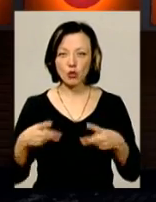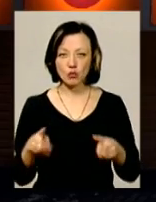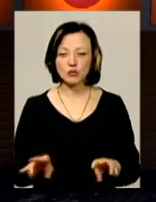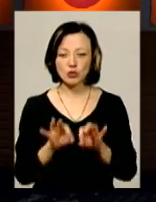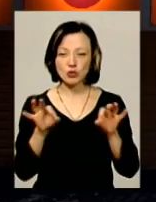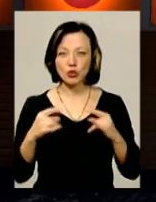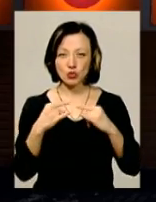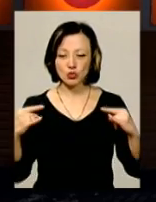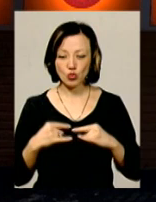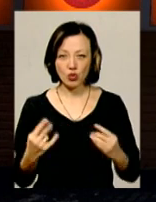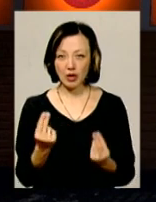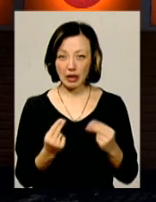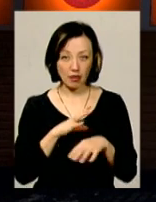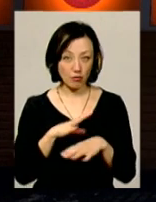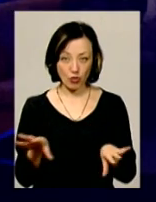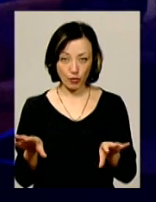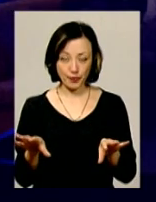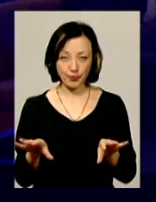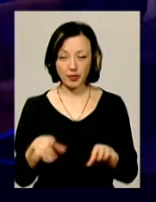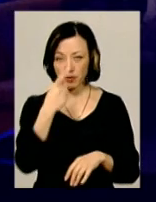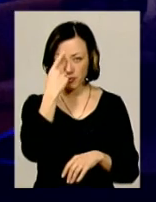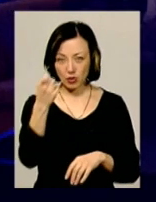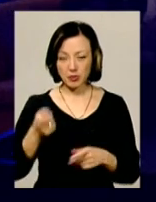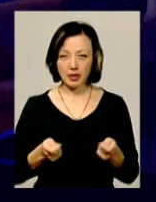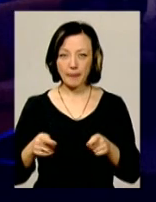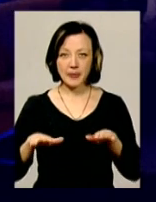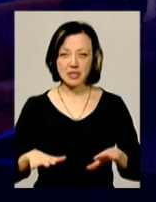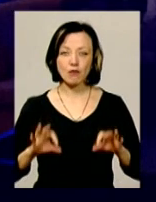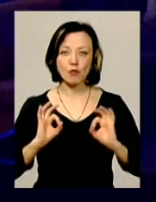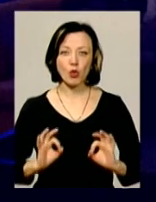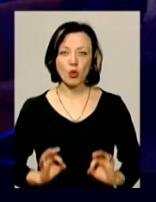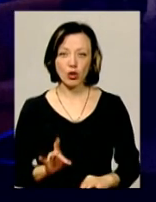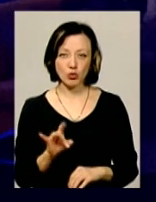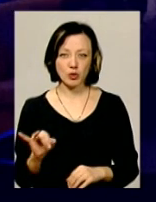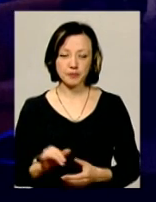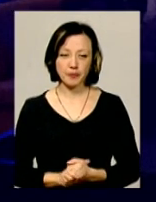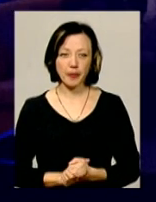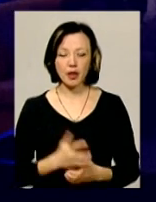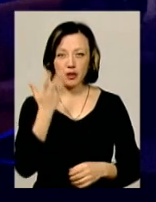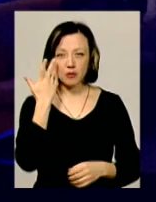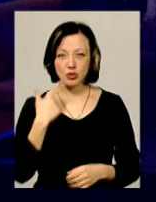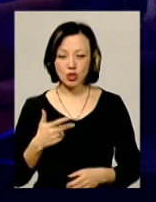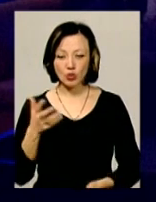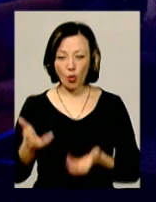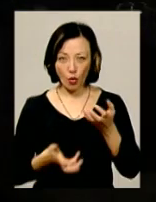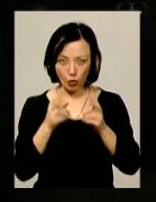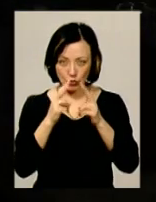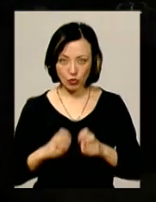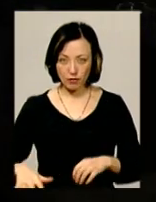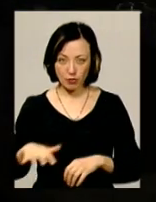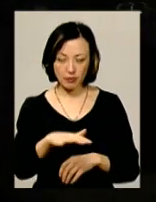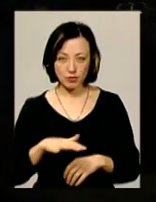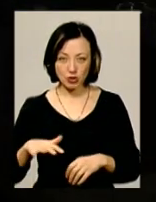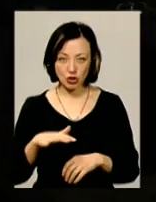жодного столу для цієї гри у закладі не було, повідомив керівник місцевої прокуратури Віталій Гриньків. Під час санкціонованих обшуків у